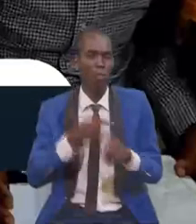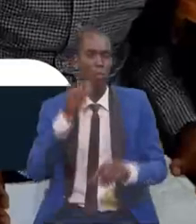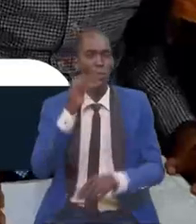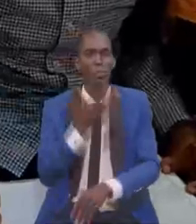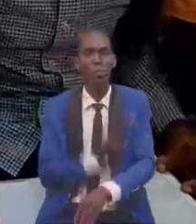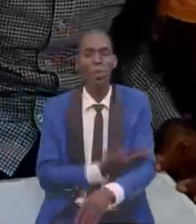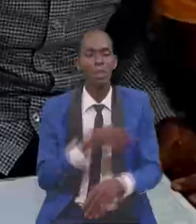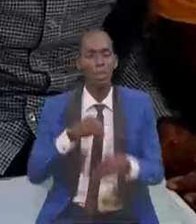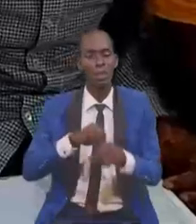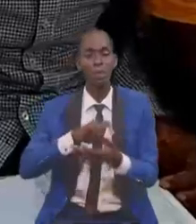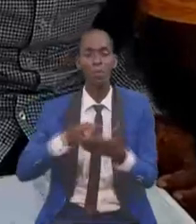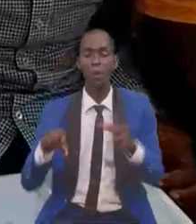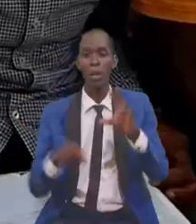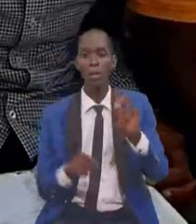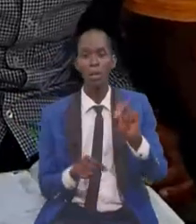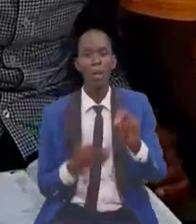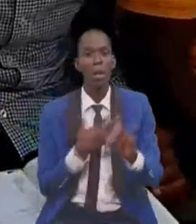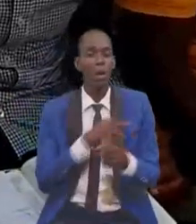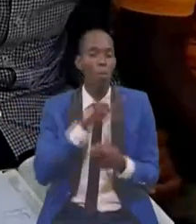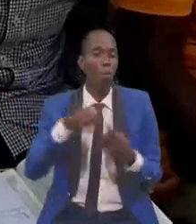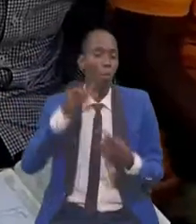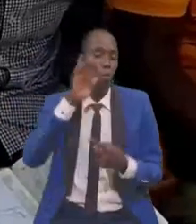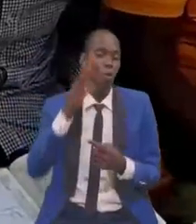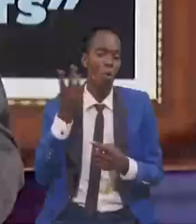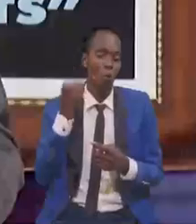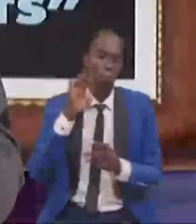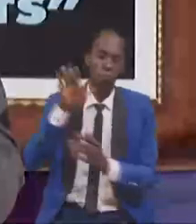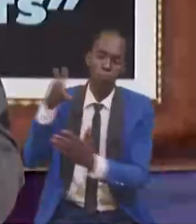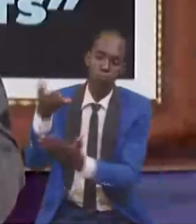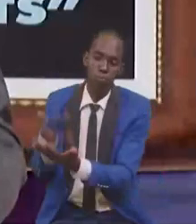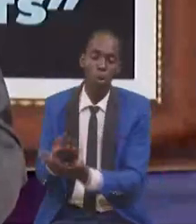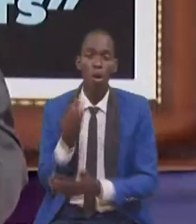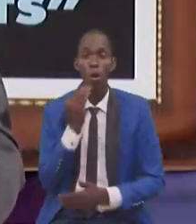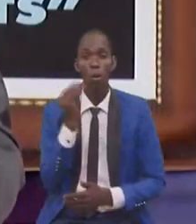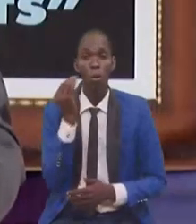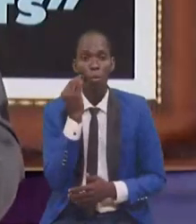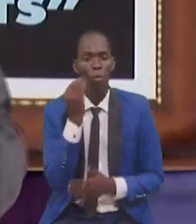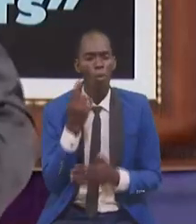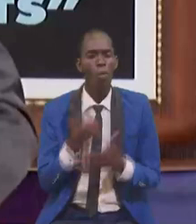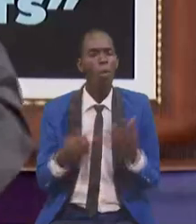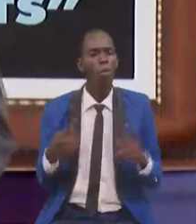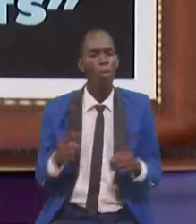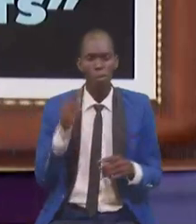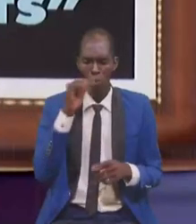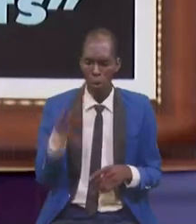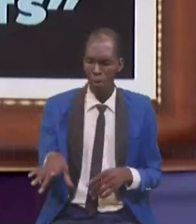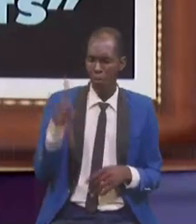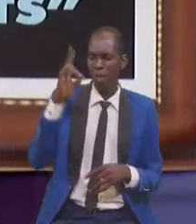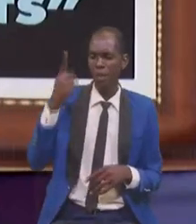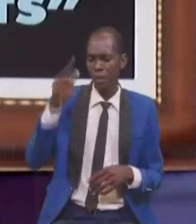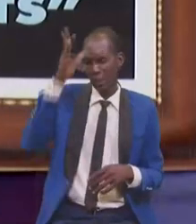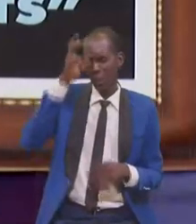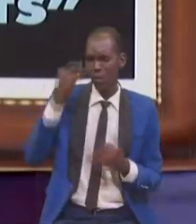était sorti de la fille. Verset 30. Et quand elle rentra dans sa maison, elle